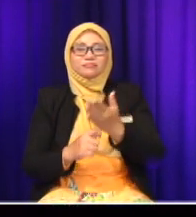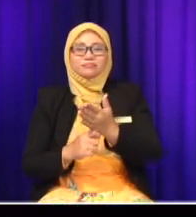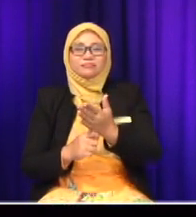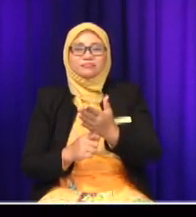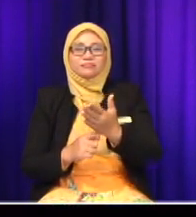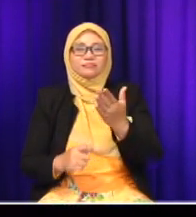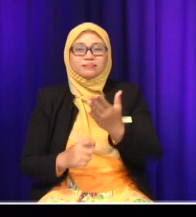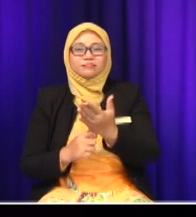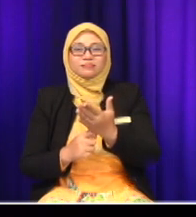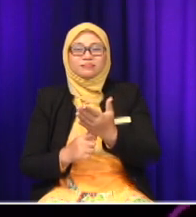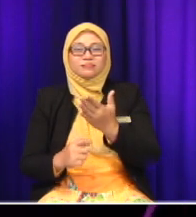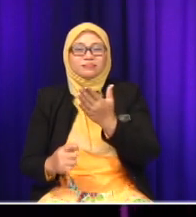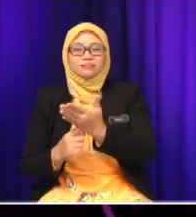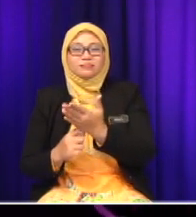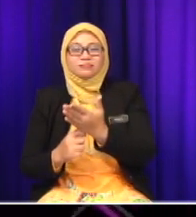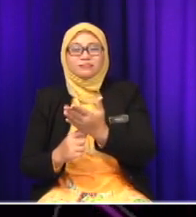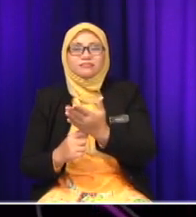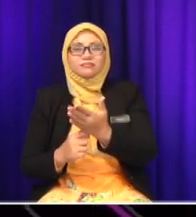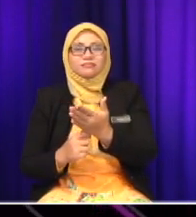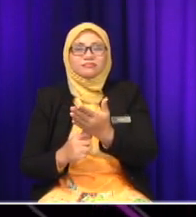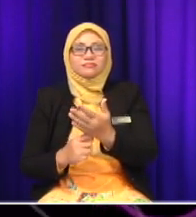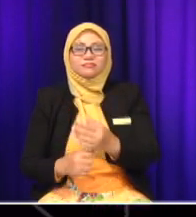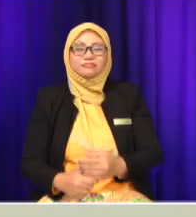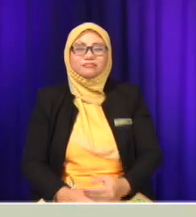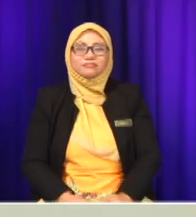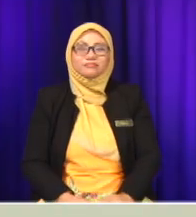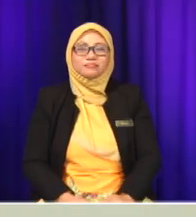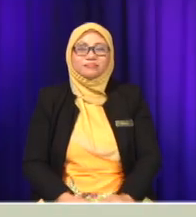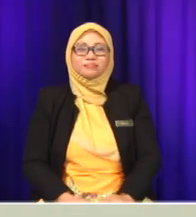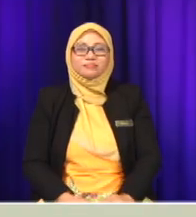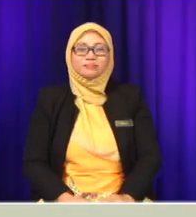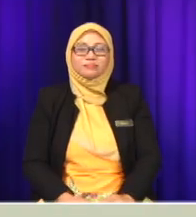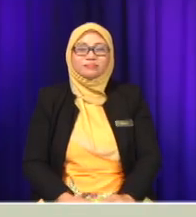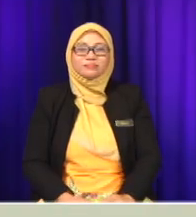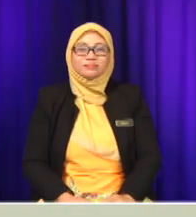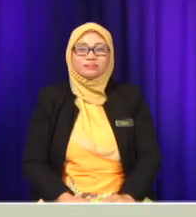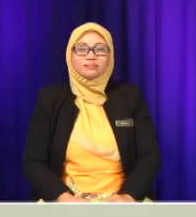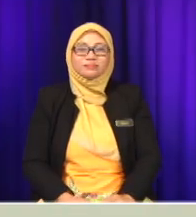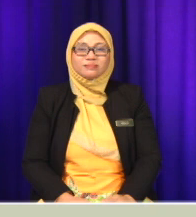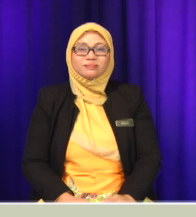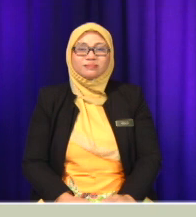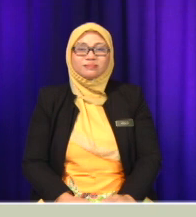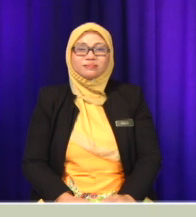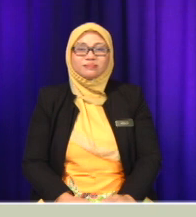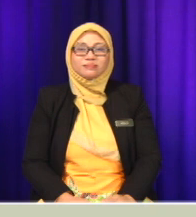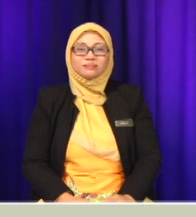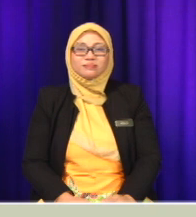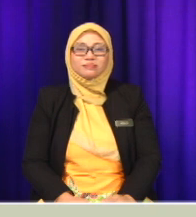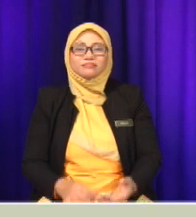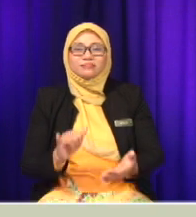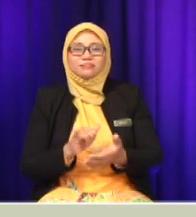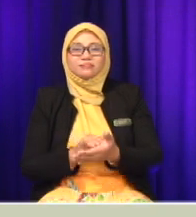tambah kos overhead Oke kos operasi sama kos ganti tambah kos supah tambah kos overhead oke itu